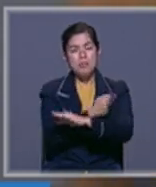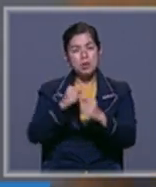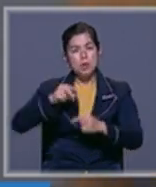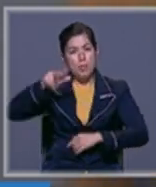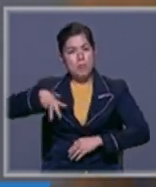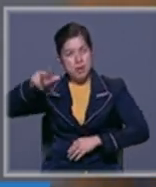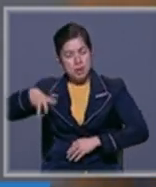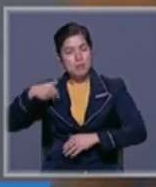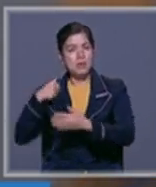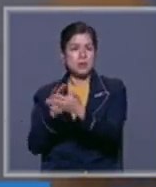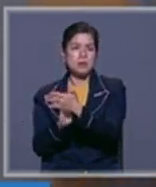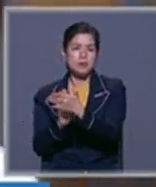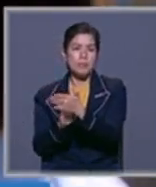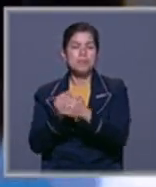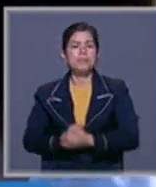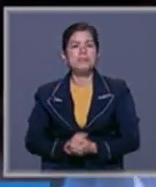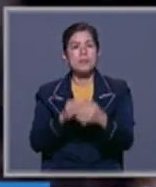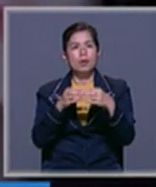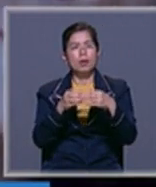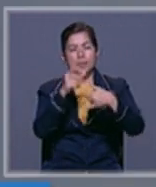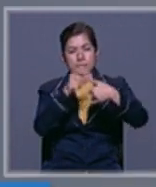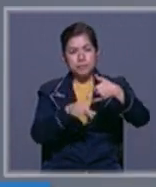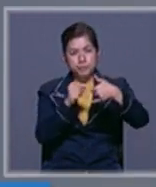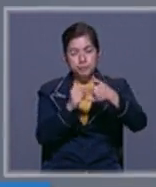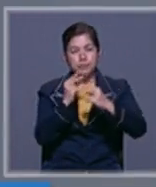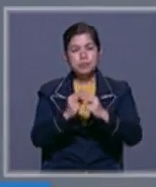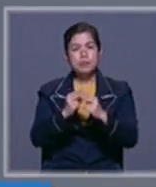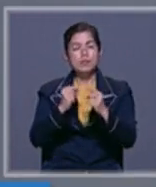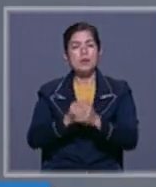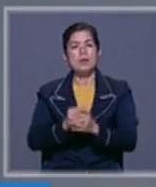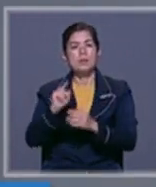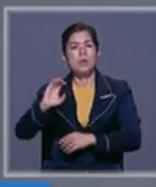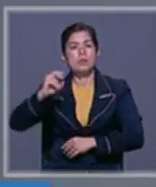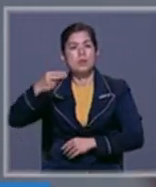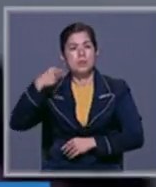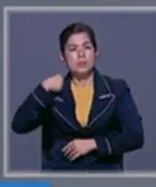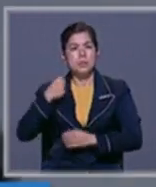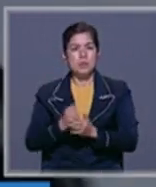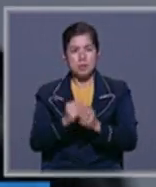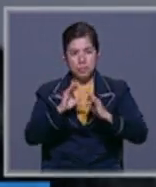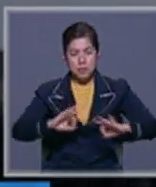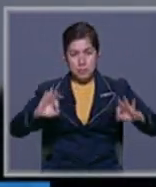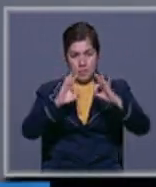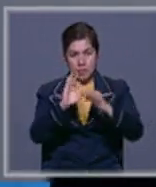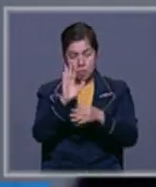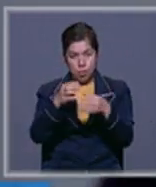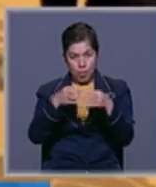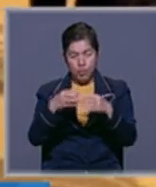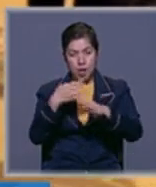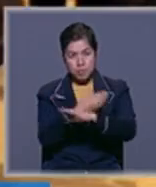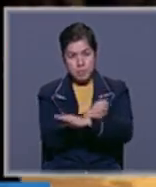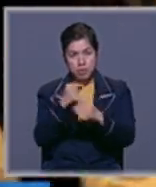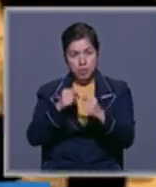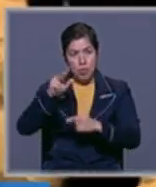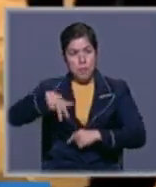คุณเฉลิมอยู่บำรุงนะครับคนสำคัญของพรรคเพื่อไทยรอบนี้ไม่ได้เข้าสภาแต่ว่าก็ยังเป็นคนสำคัญของพรรคเพื่อไทยอยู่ออก